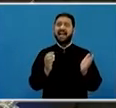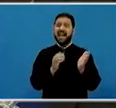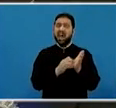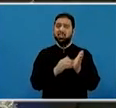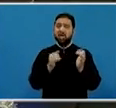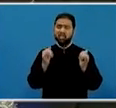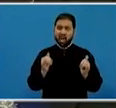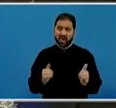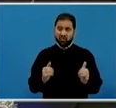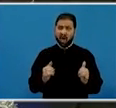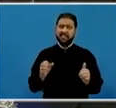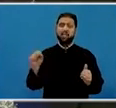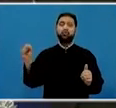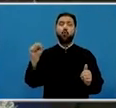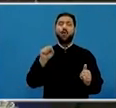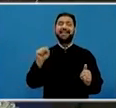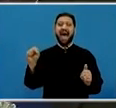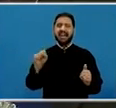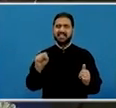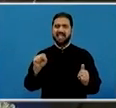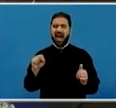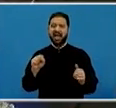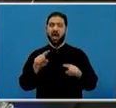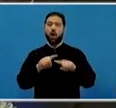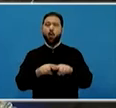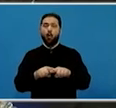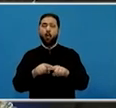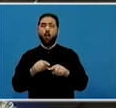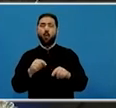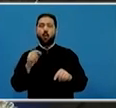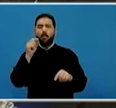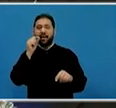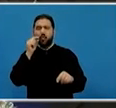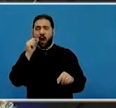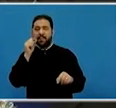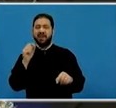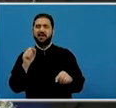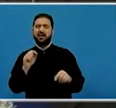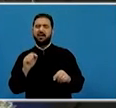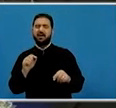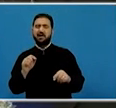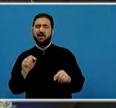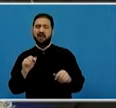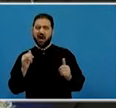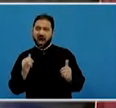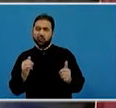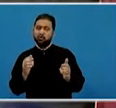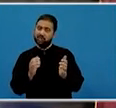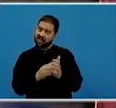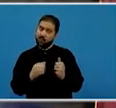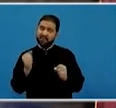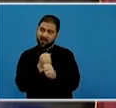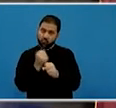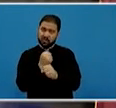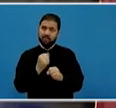această solidarizare cu persoanele în cauză, și aceasta este important de avut în vedere și de îndeplinit. Ce este